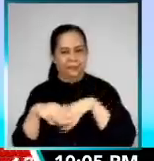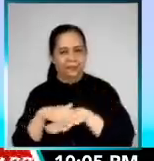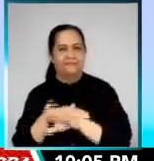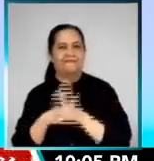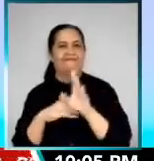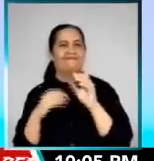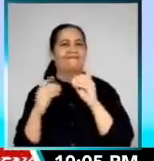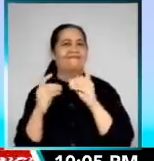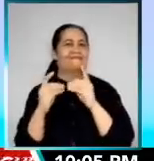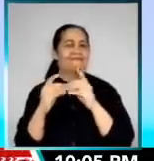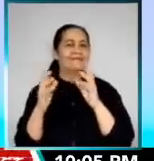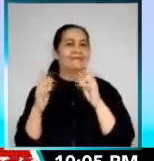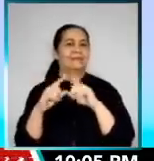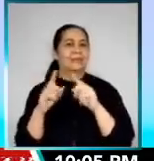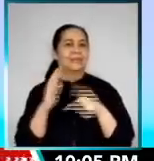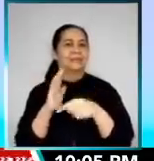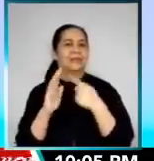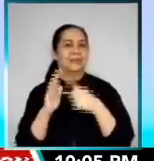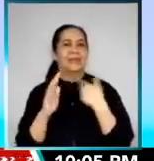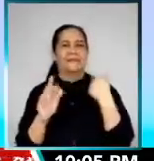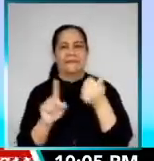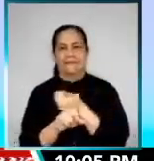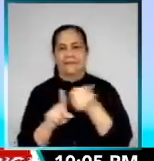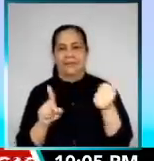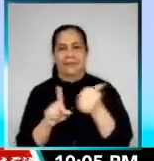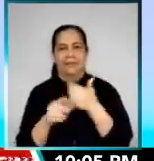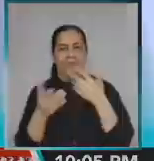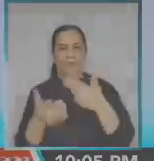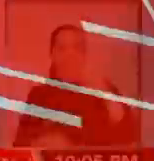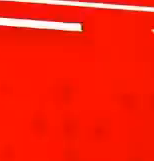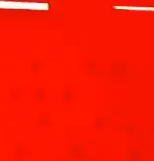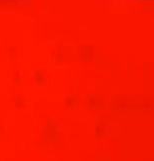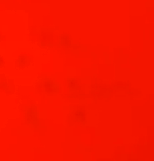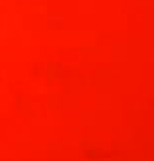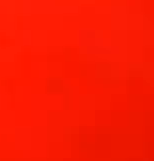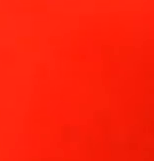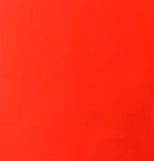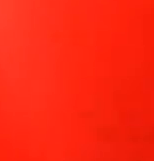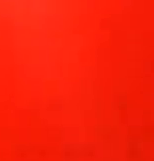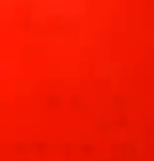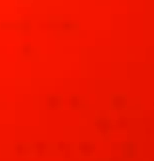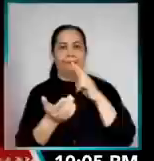minsan, pang-aabuso. Narito ang ikalawang bahagi ng Special Report.